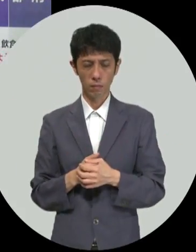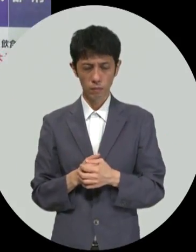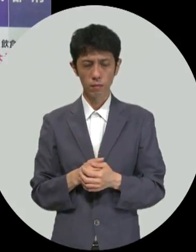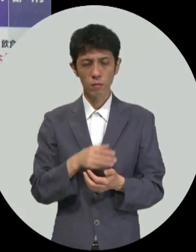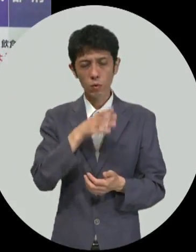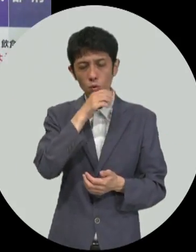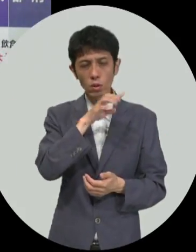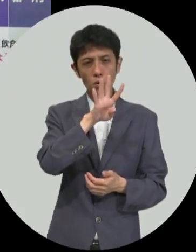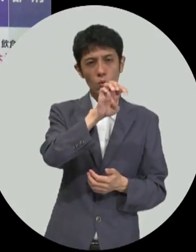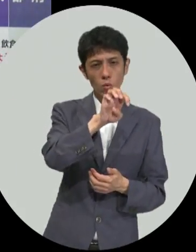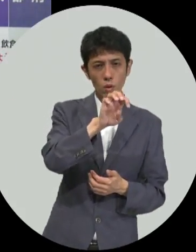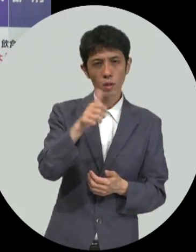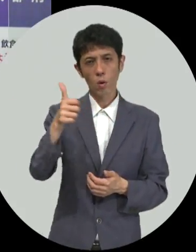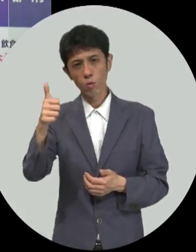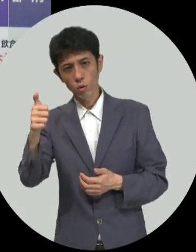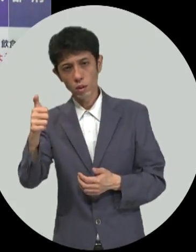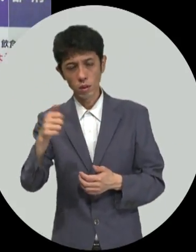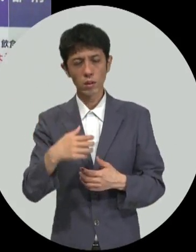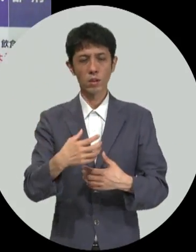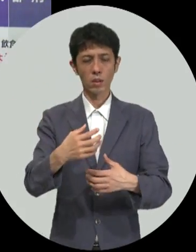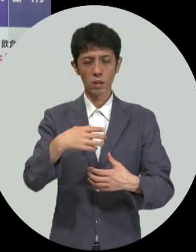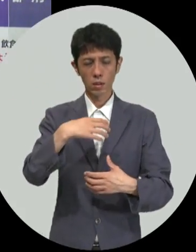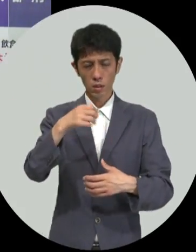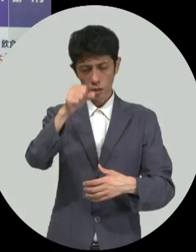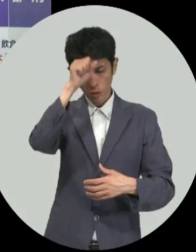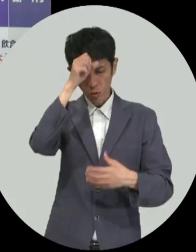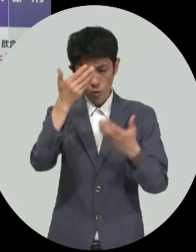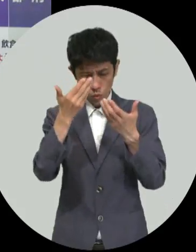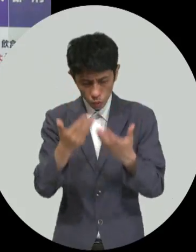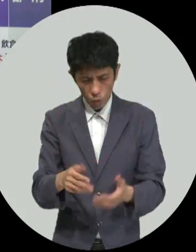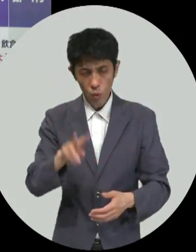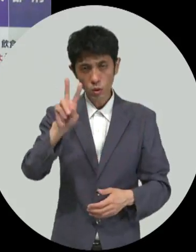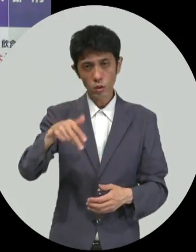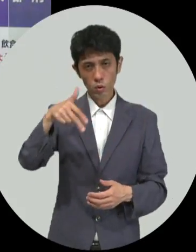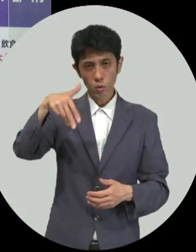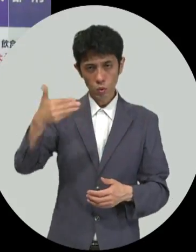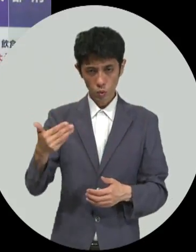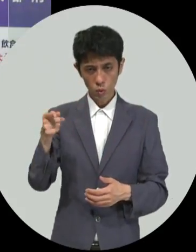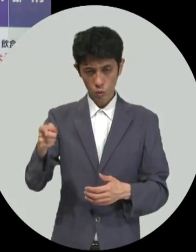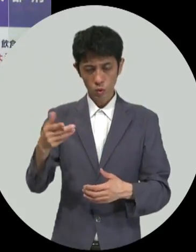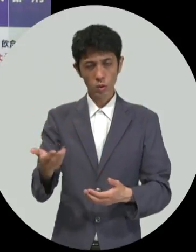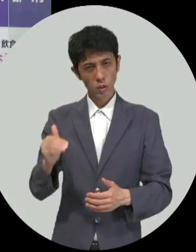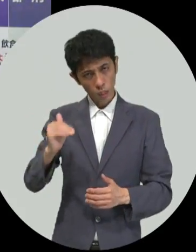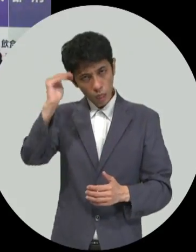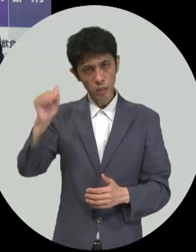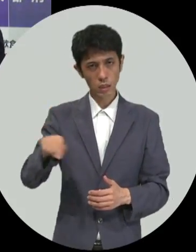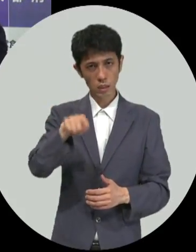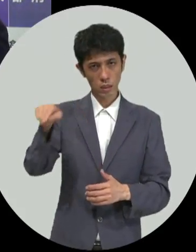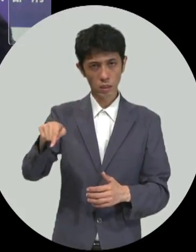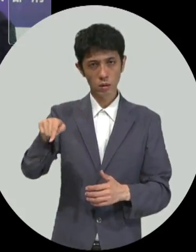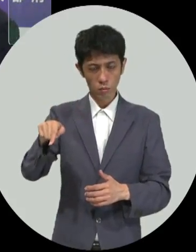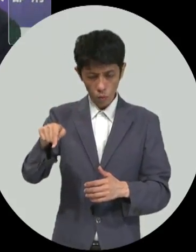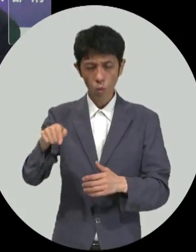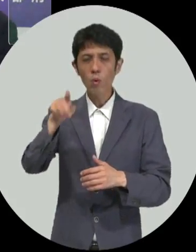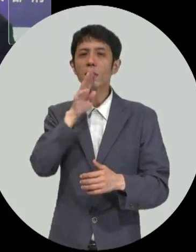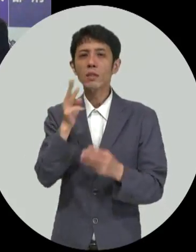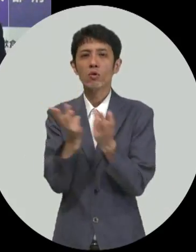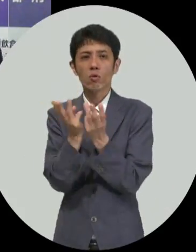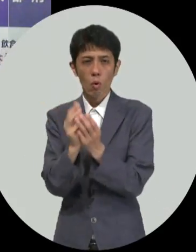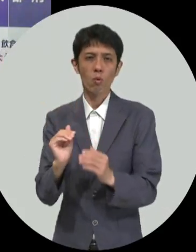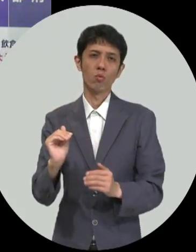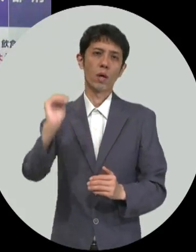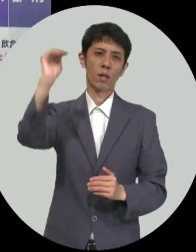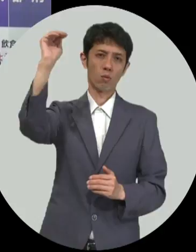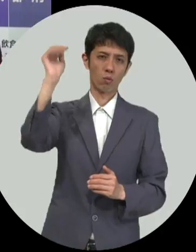40代、50代、やはり重症化リスクが20代、30代に比べて高いところも、実質としてはかなり増えてきているということ